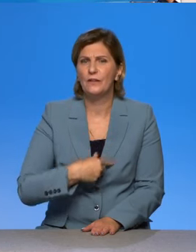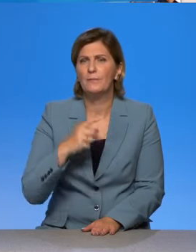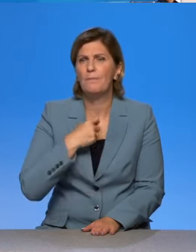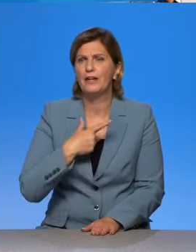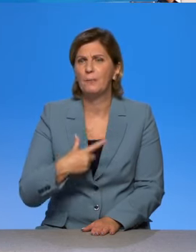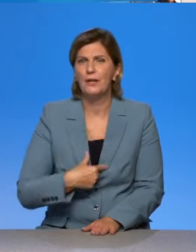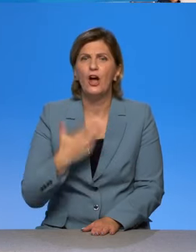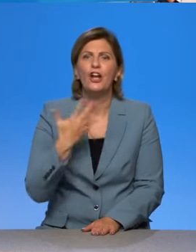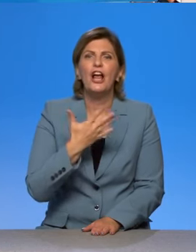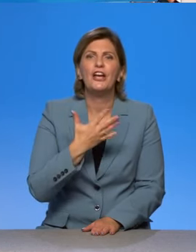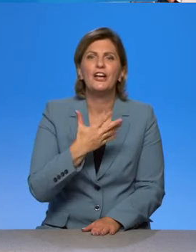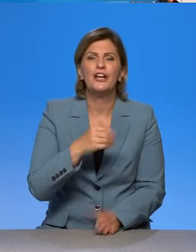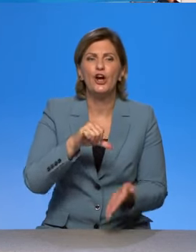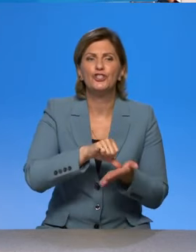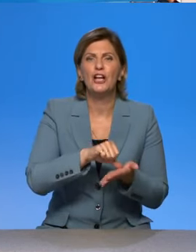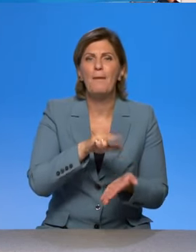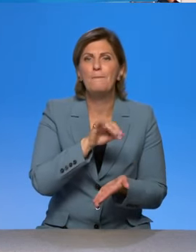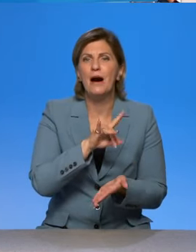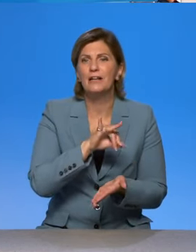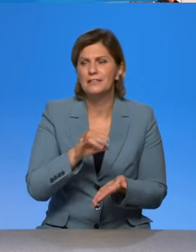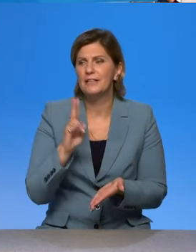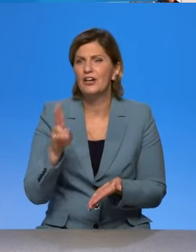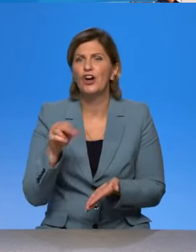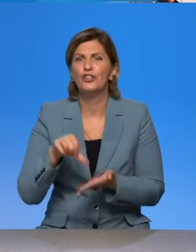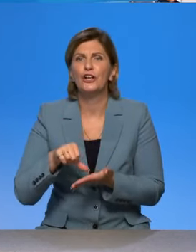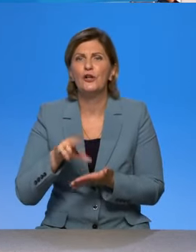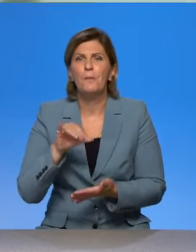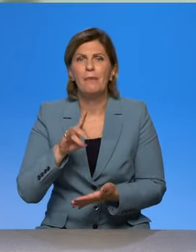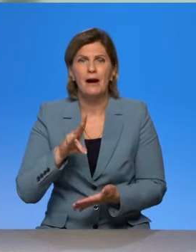партии члену партии. Подразумевалось, что вот при обращении